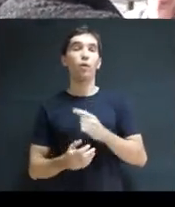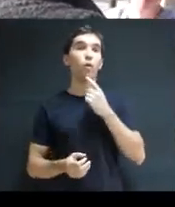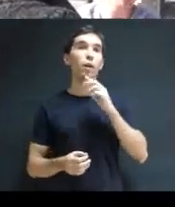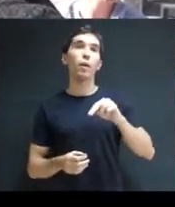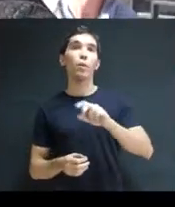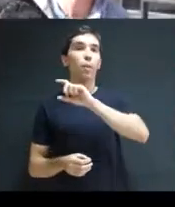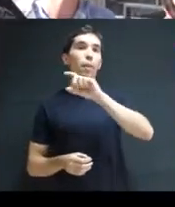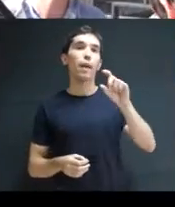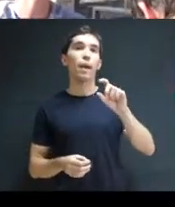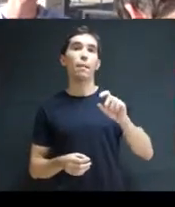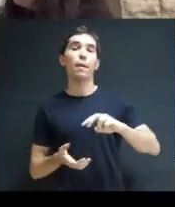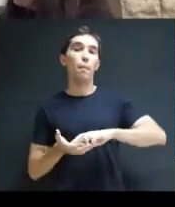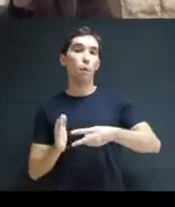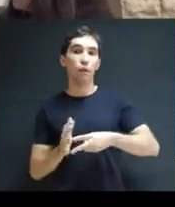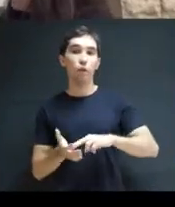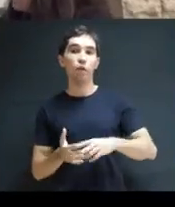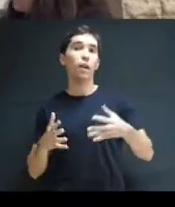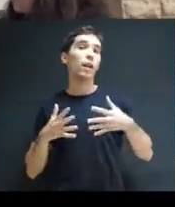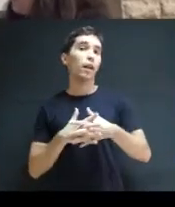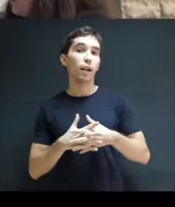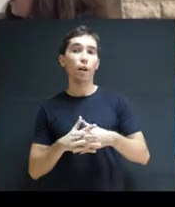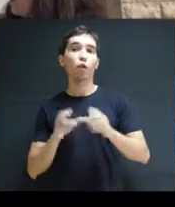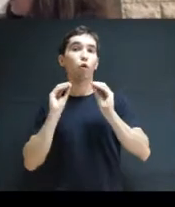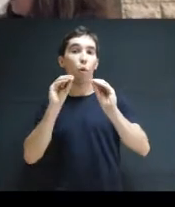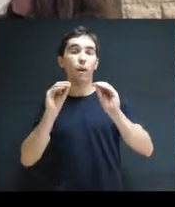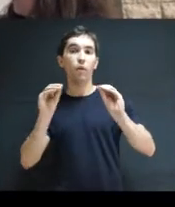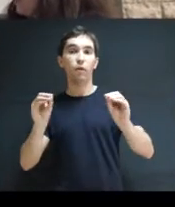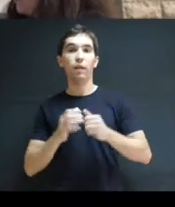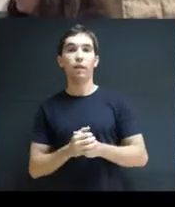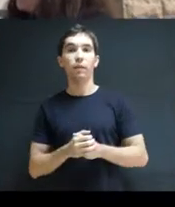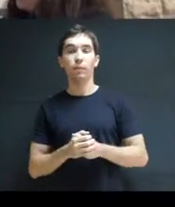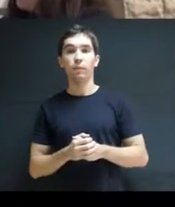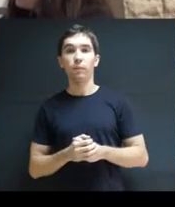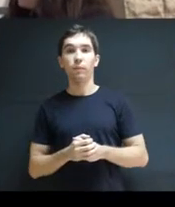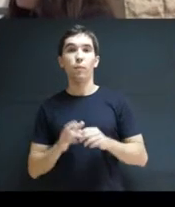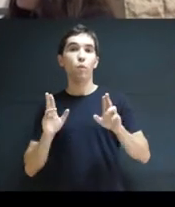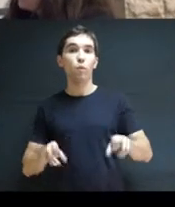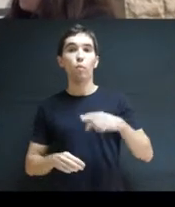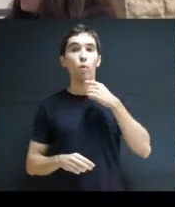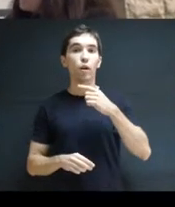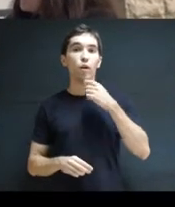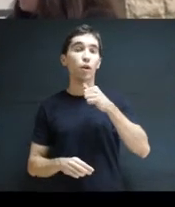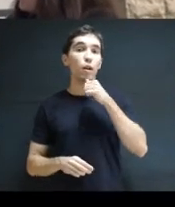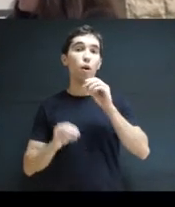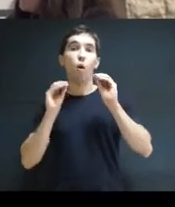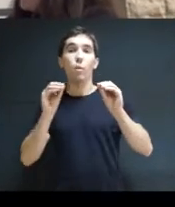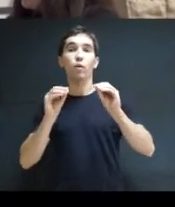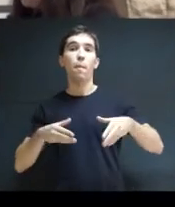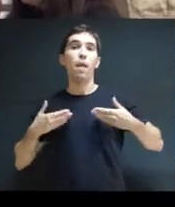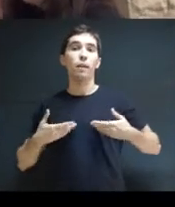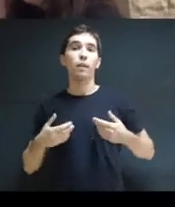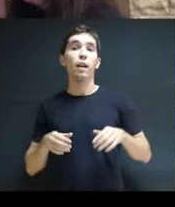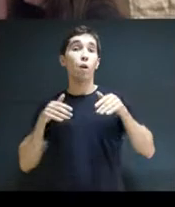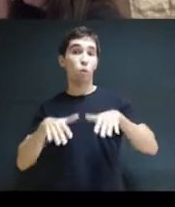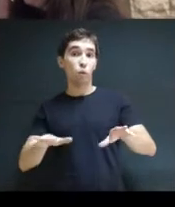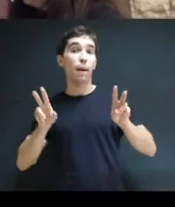teme političko, odnosno građansko obrazovanje, odnosno možemo reći i obrazovanje mladih za ljudska